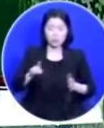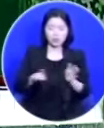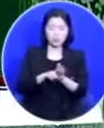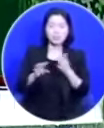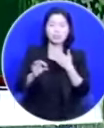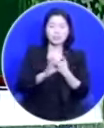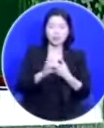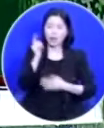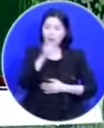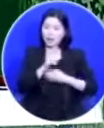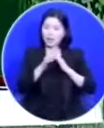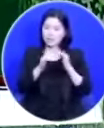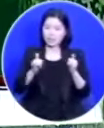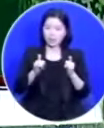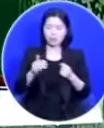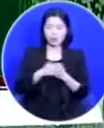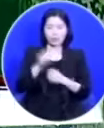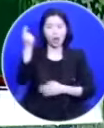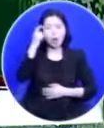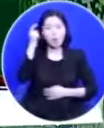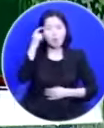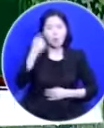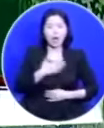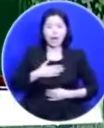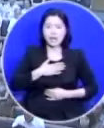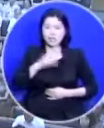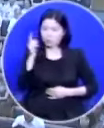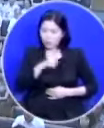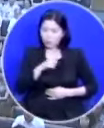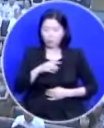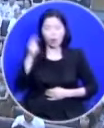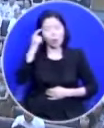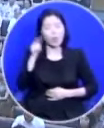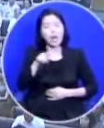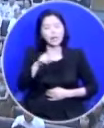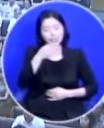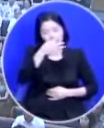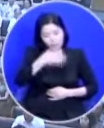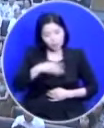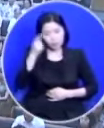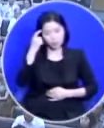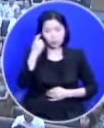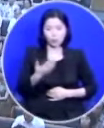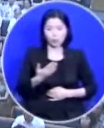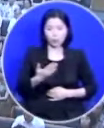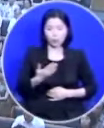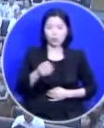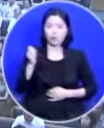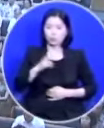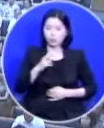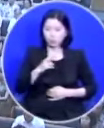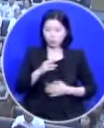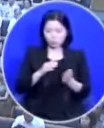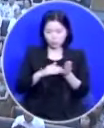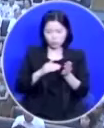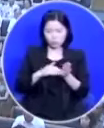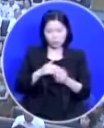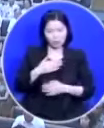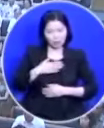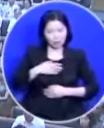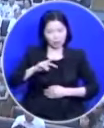악한 사람 때는 왜 속상해 하며 왜 그게 그렇게 힘들며 또 은근히 나도 그는 악하게